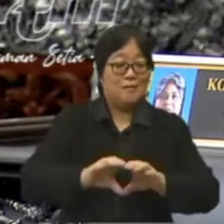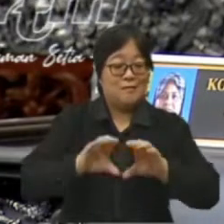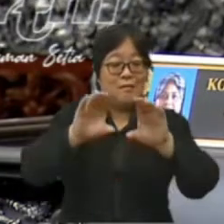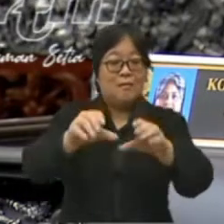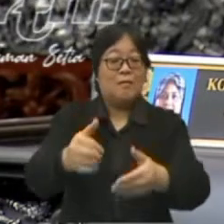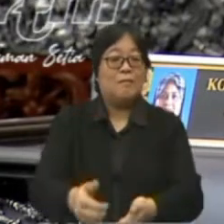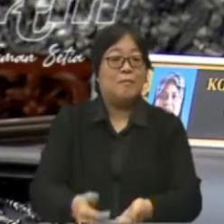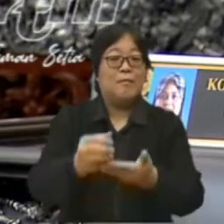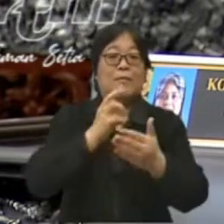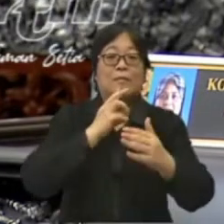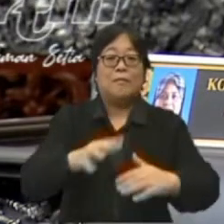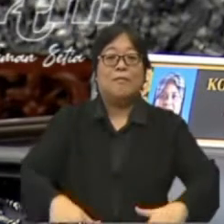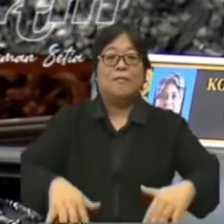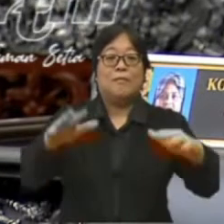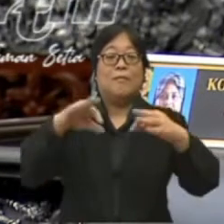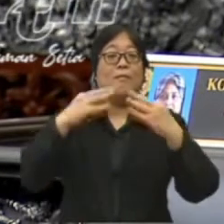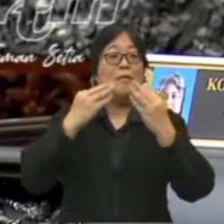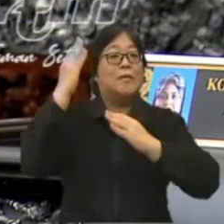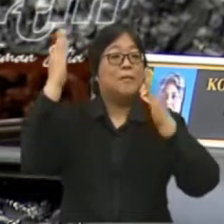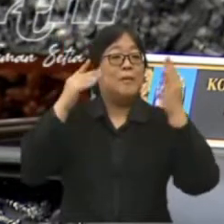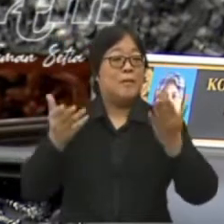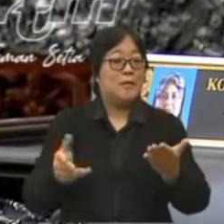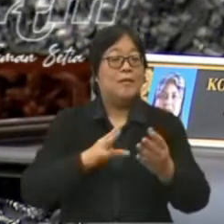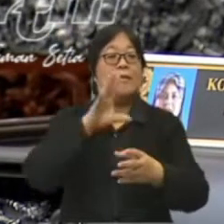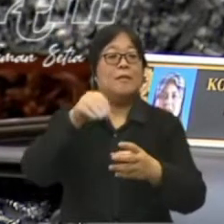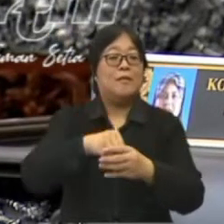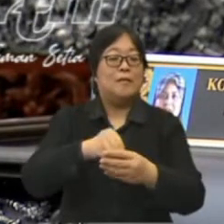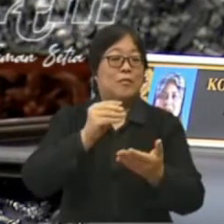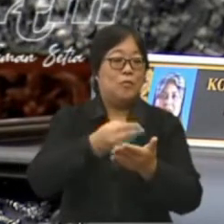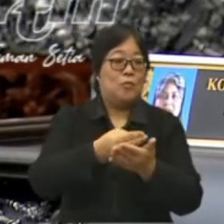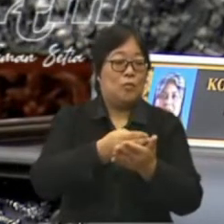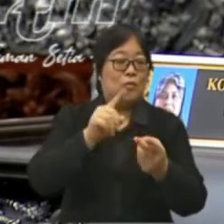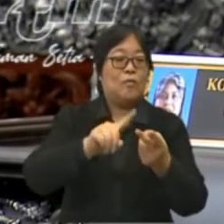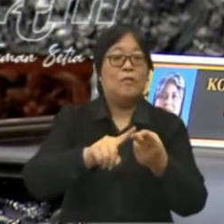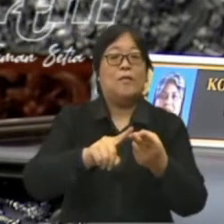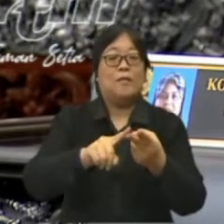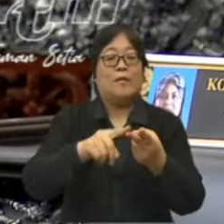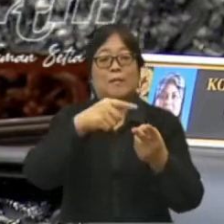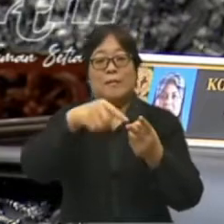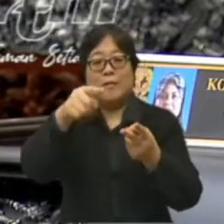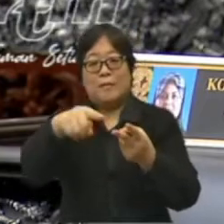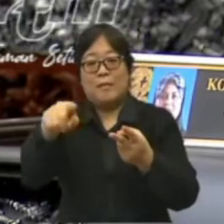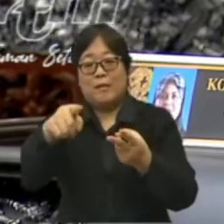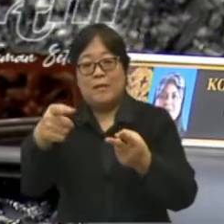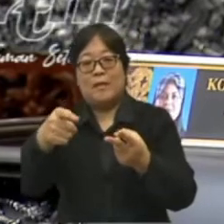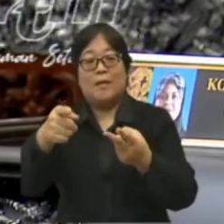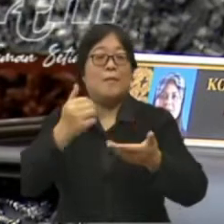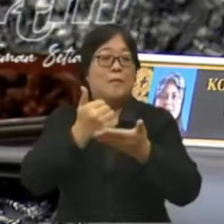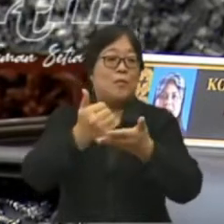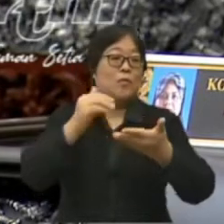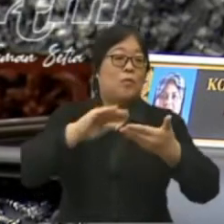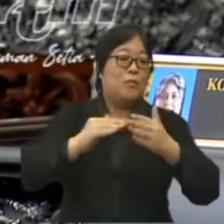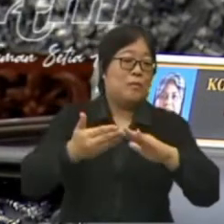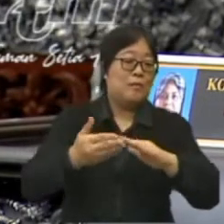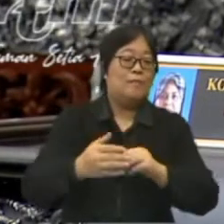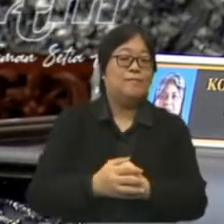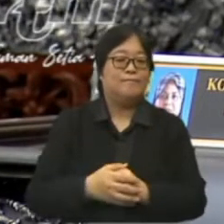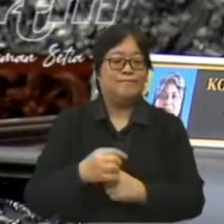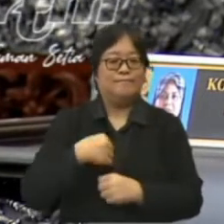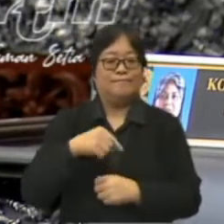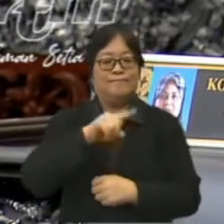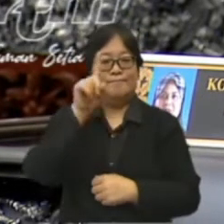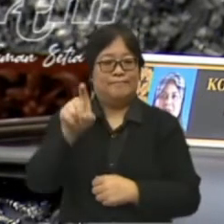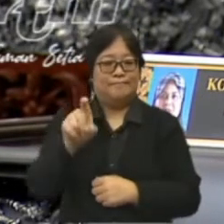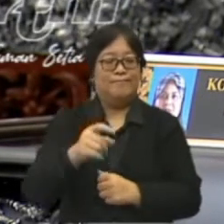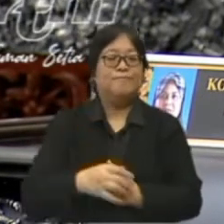bantuan banjir keluarga Malaysia yang meliputi bantuan tunai pembiayaan dan bantuan kognitif jadi soalnya